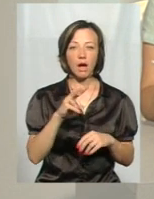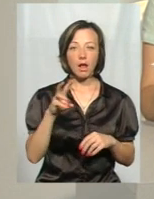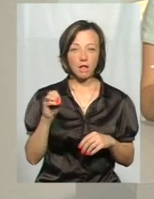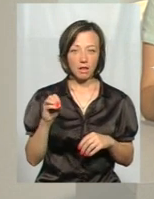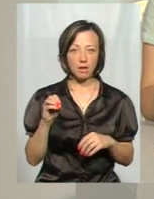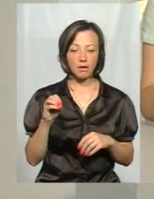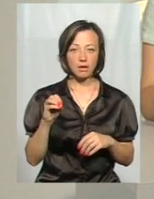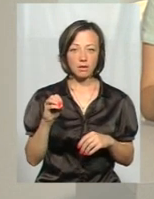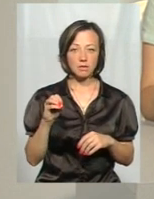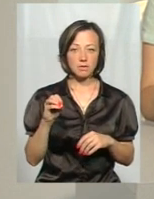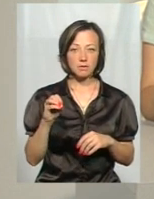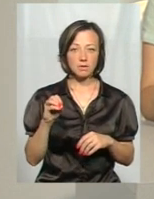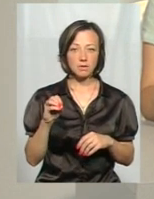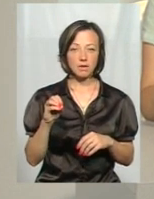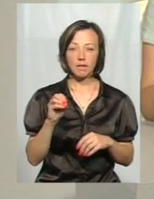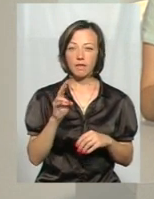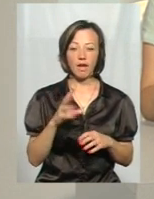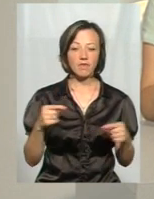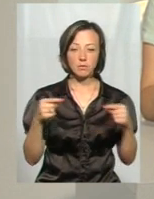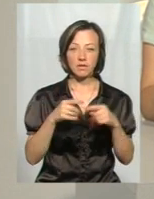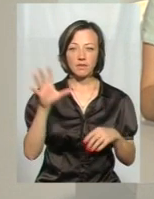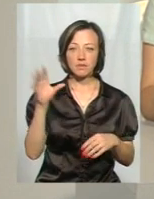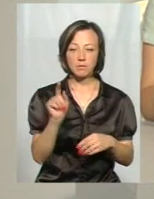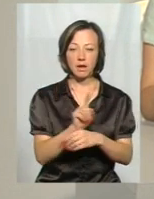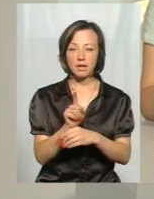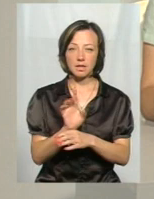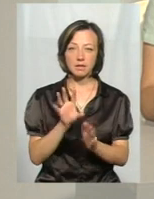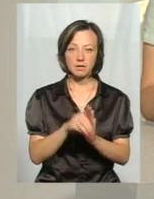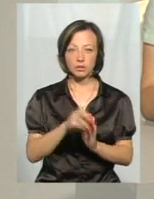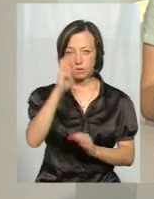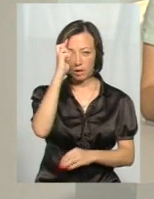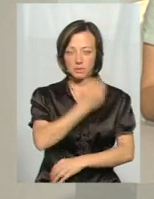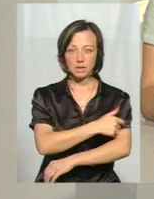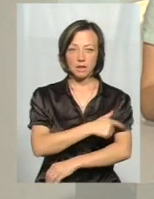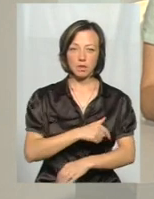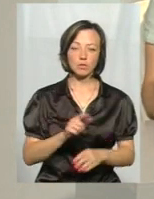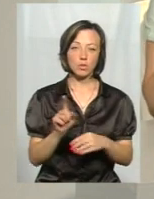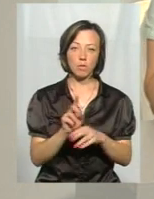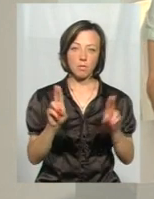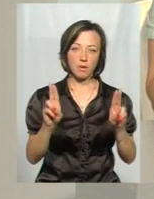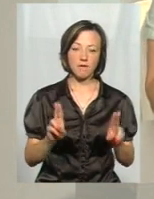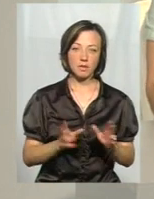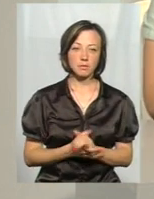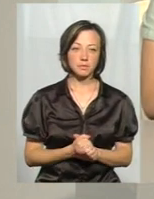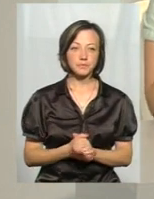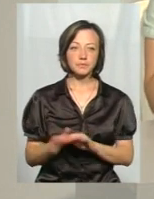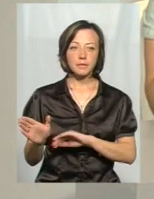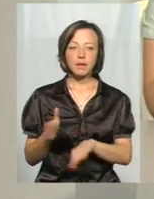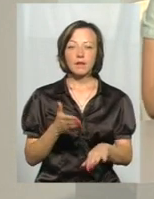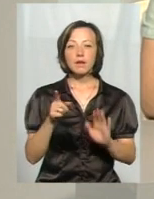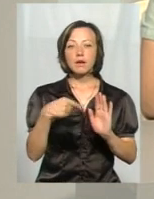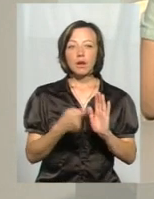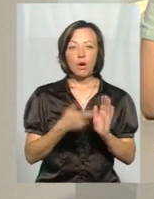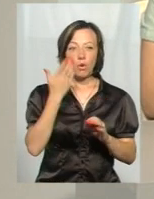він не відповідає всім тим критеріям, які закладені державними санітарними нормами і правилами. Але от коли у